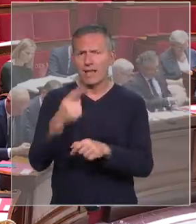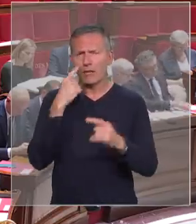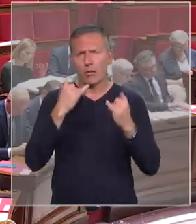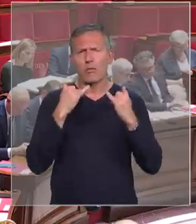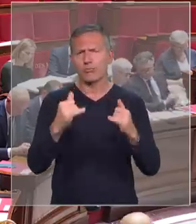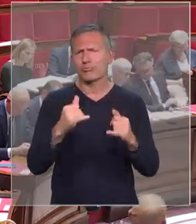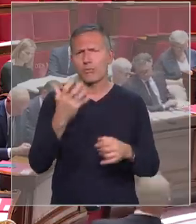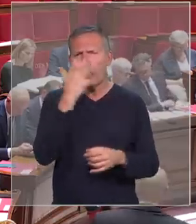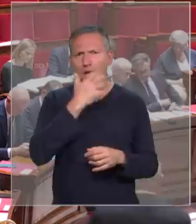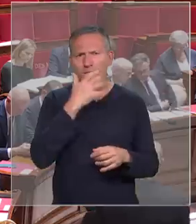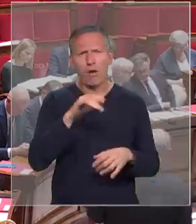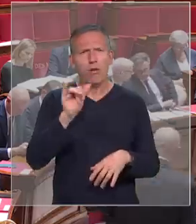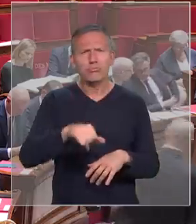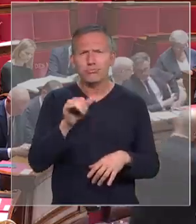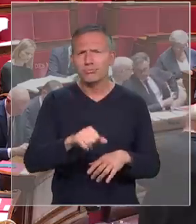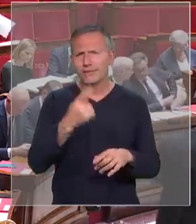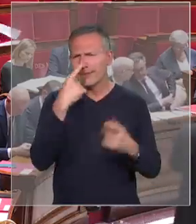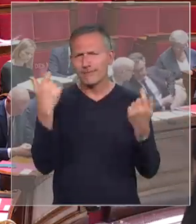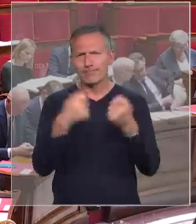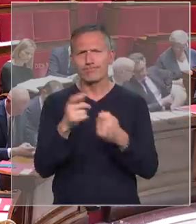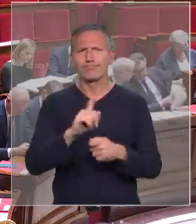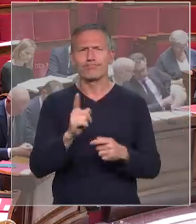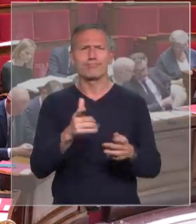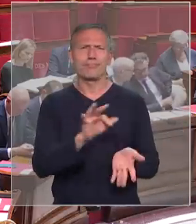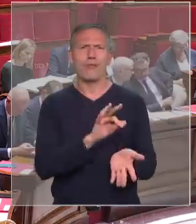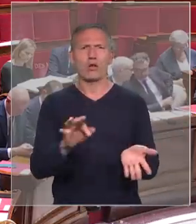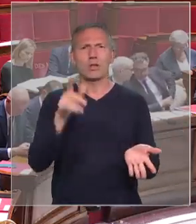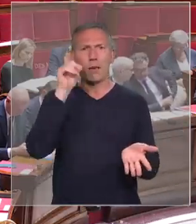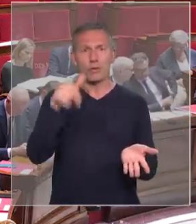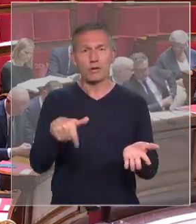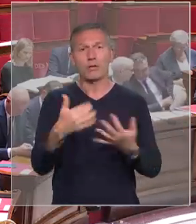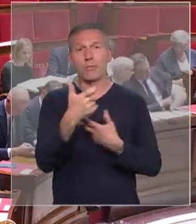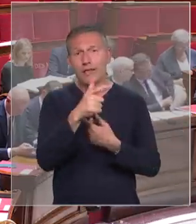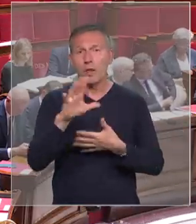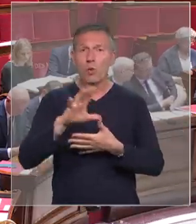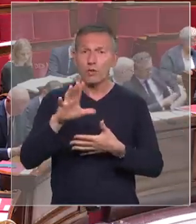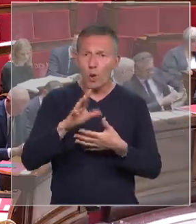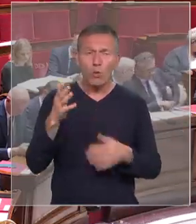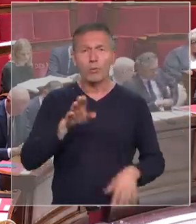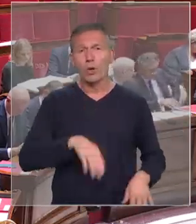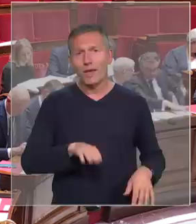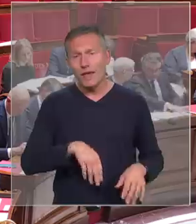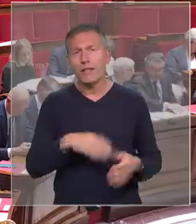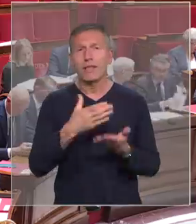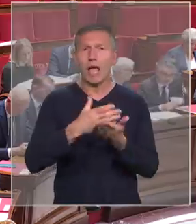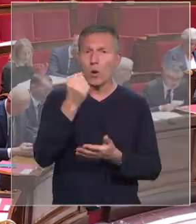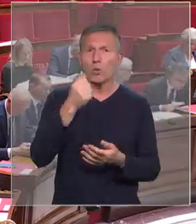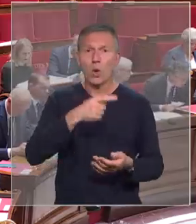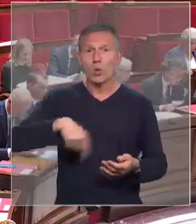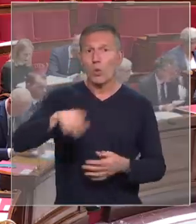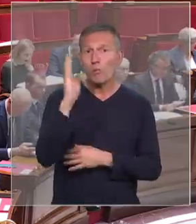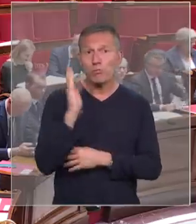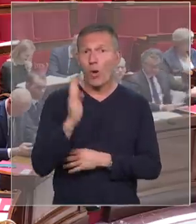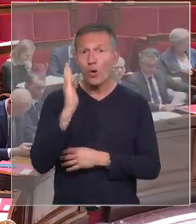d'extrême indignité, indigne d'un État républicain. La Martinique, la Guadeloupe, comme la Guyane et la Réunion, ont pourtant grand besoin de